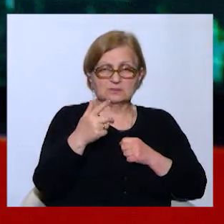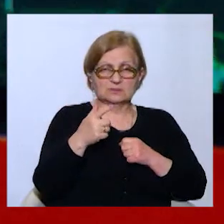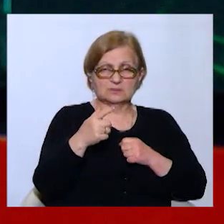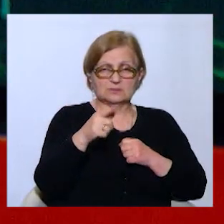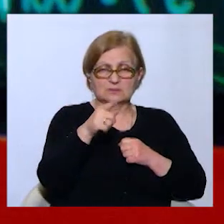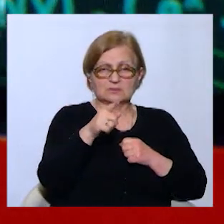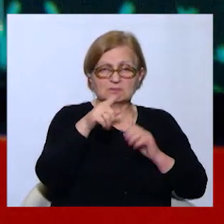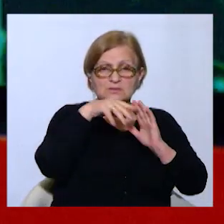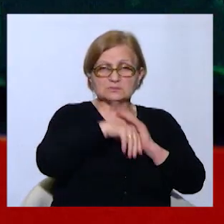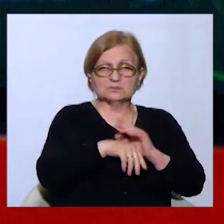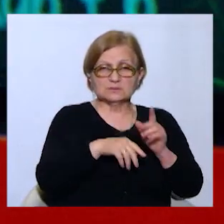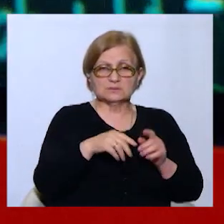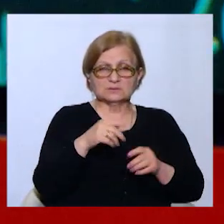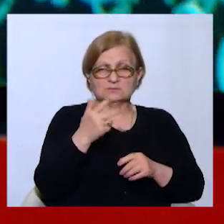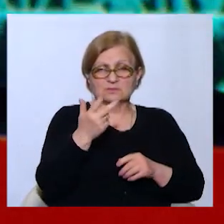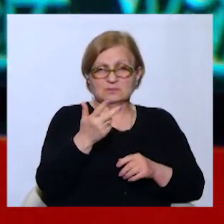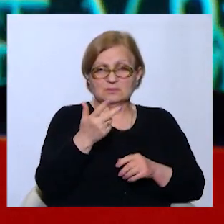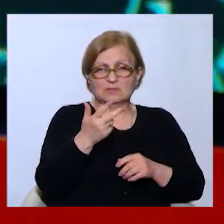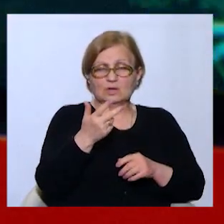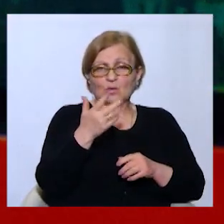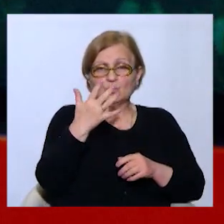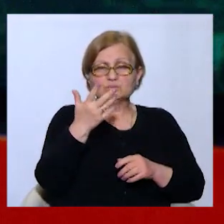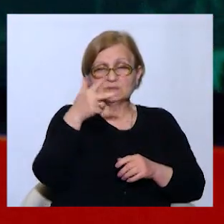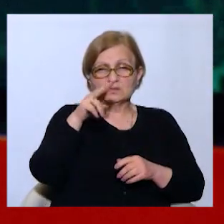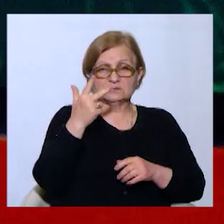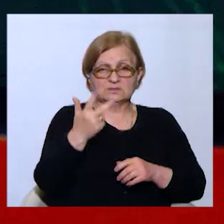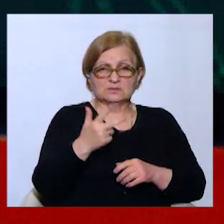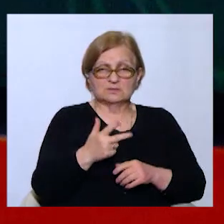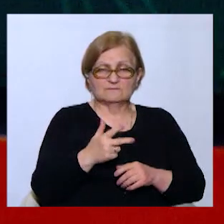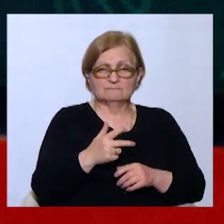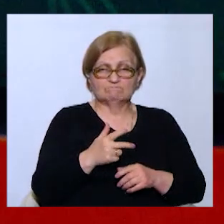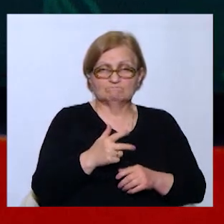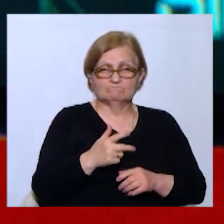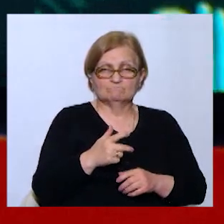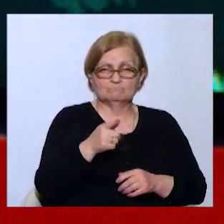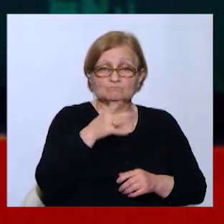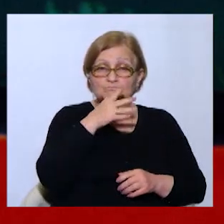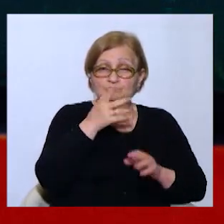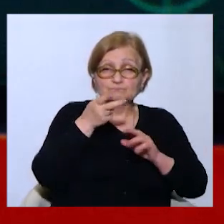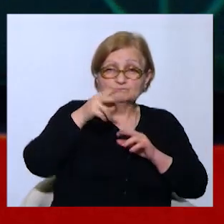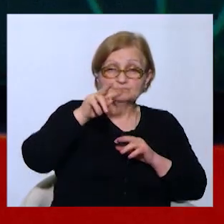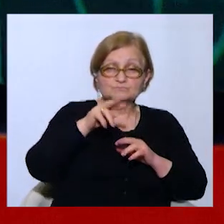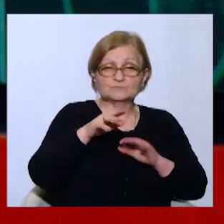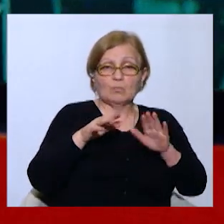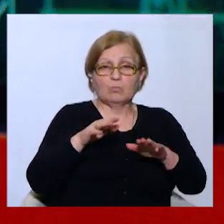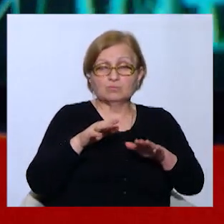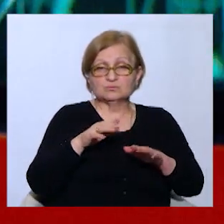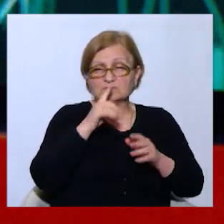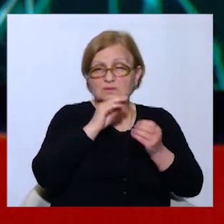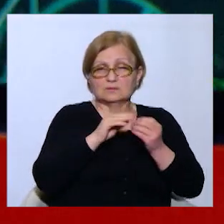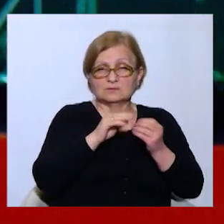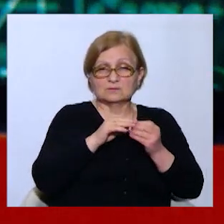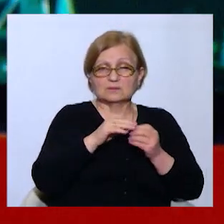ეს ფორმულაში რაც არის 5 ხარისხად 3. ხარისხის ახარისხების დროს ფუძე უცვლელი რჩება, ხარისხის